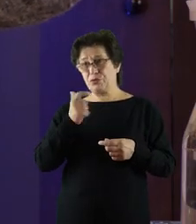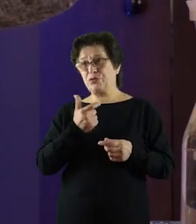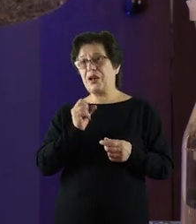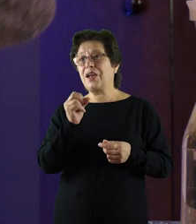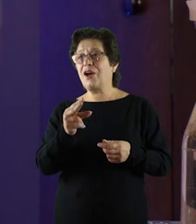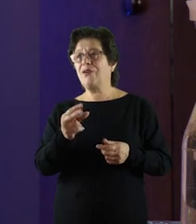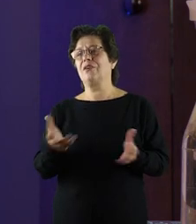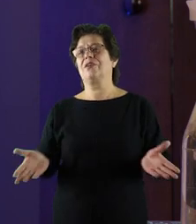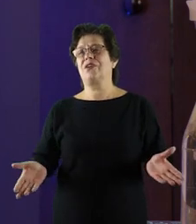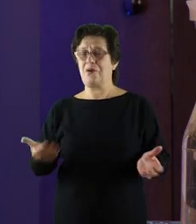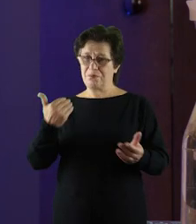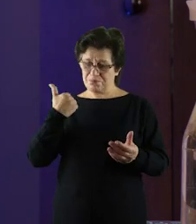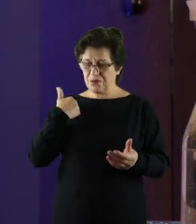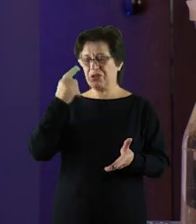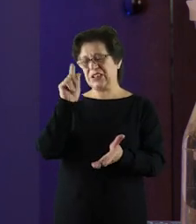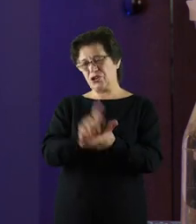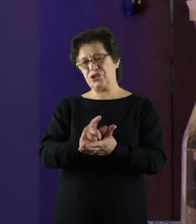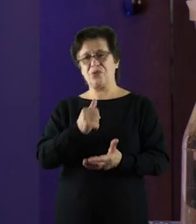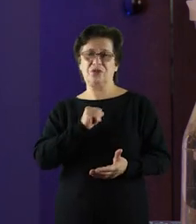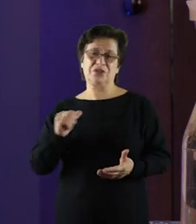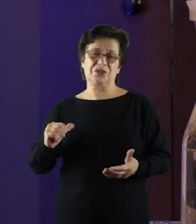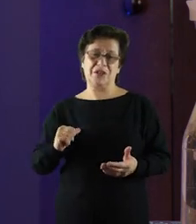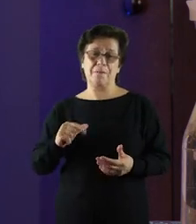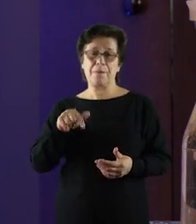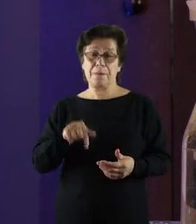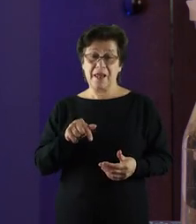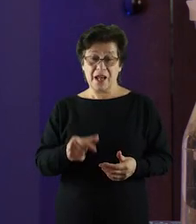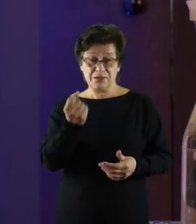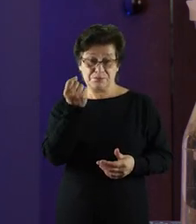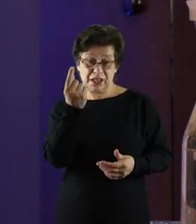takiego? Świetnie, zdarzyło się. Przed chwilą właśnie